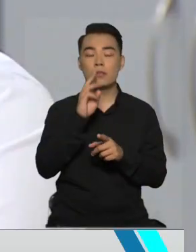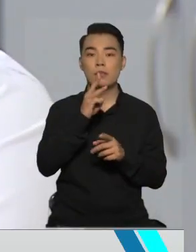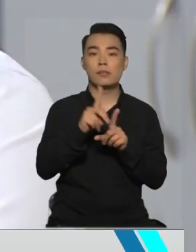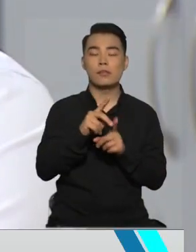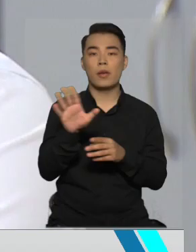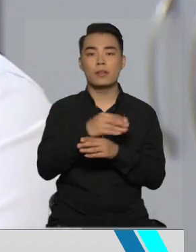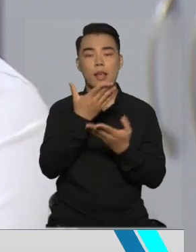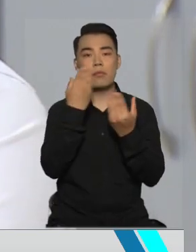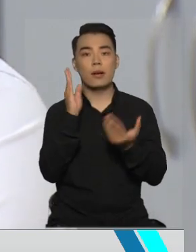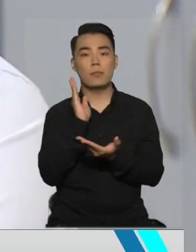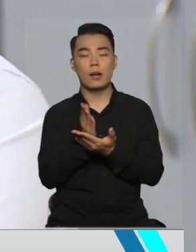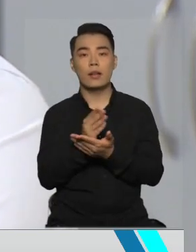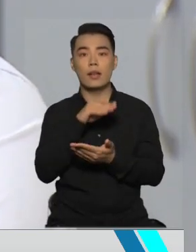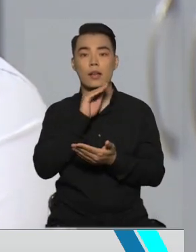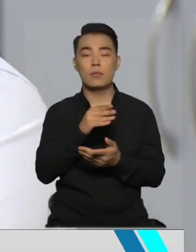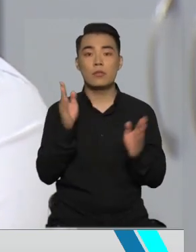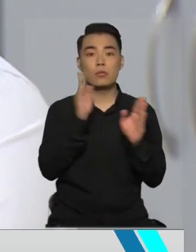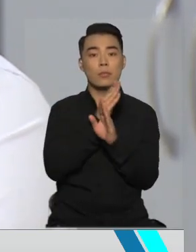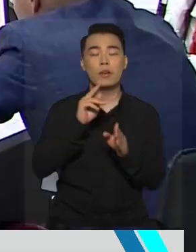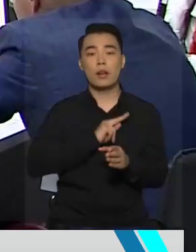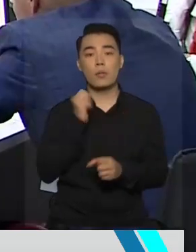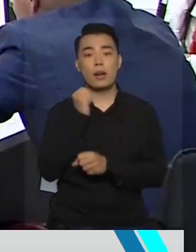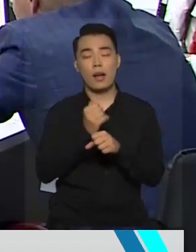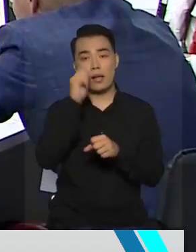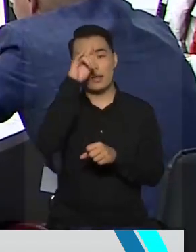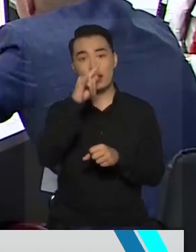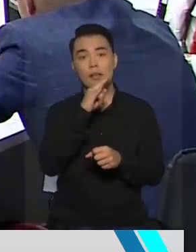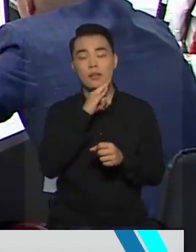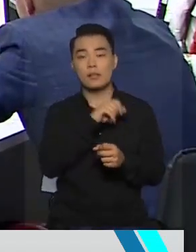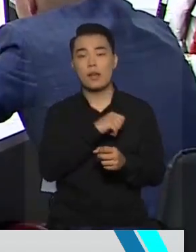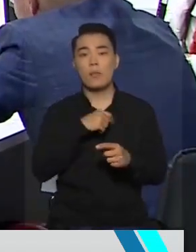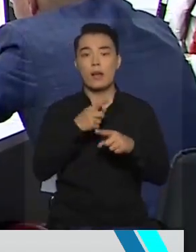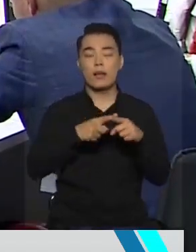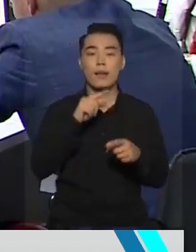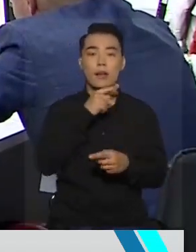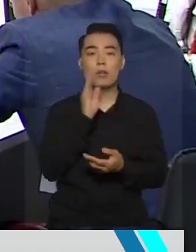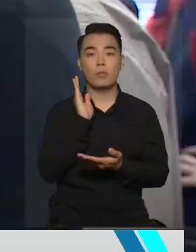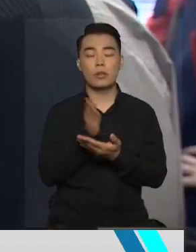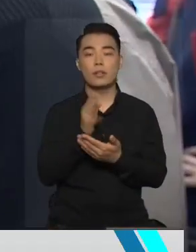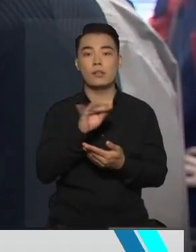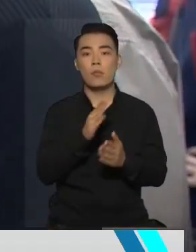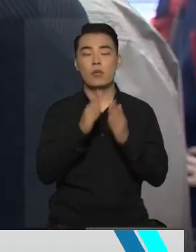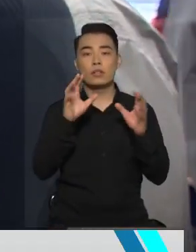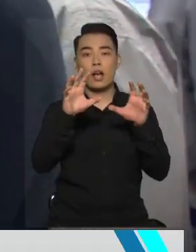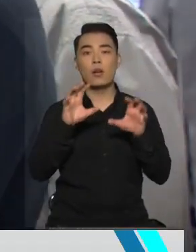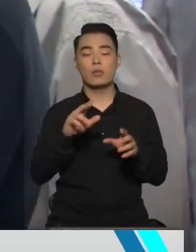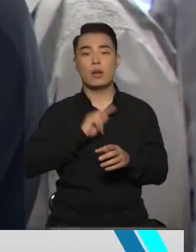забывают. Эксперты считают, свободные работники в Казахстане – неотъемлемая часть теневой экономики, и стоит узаконить